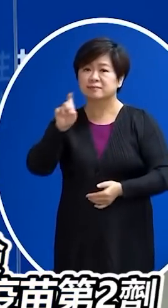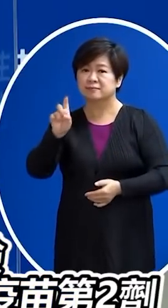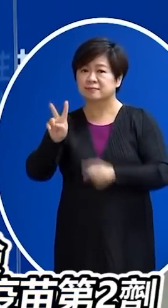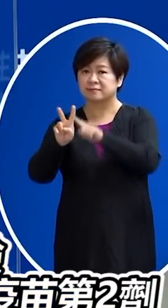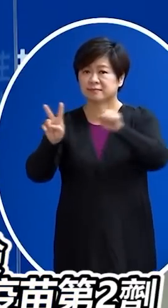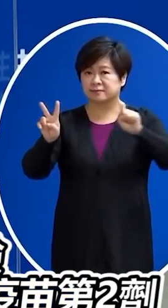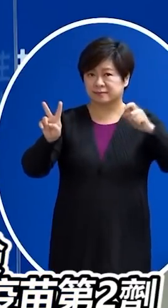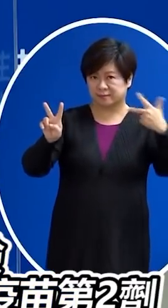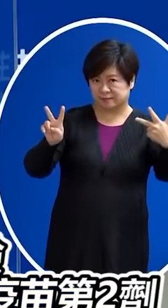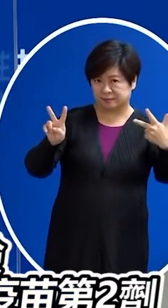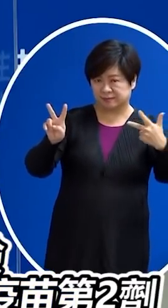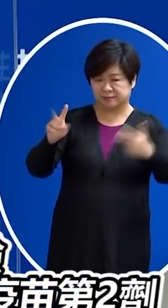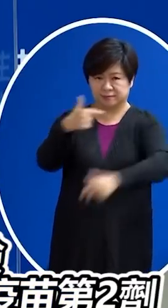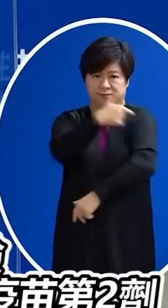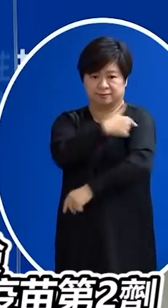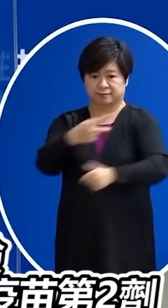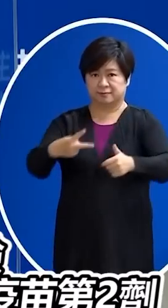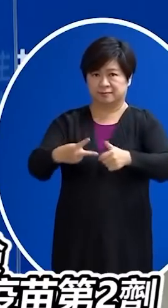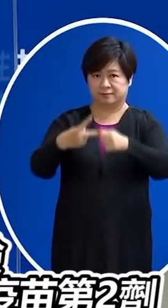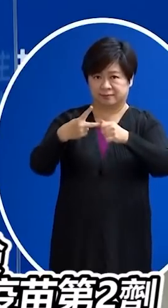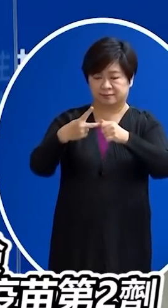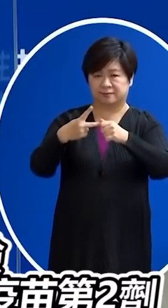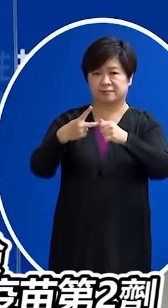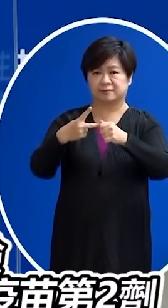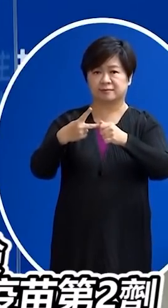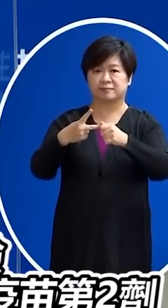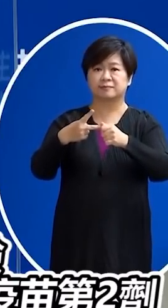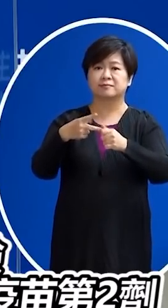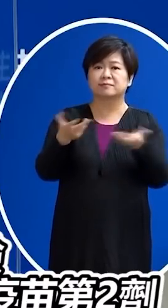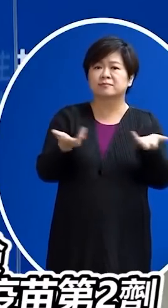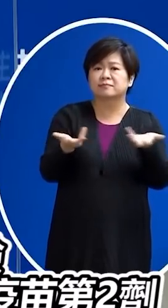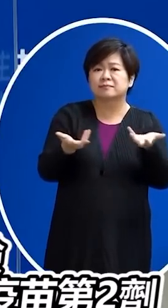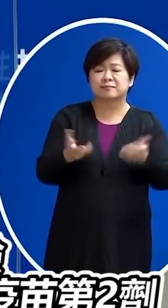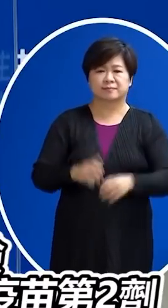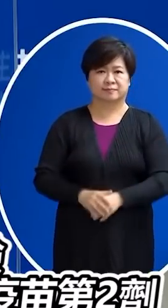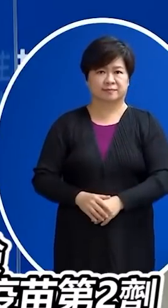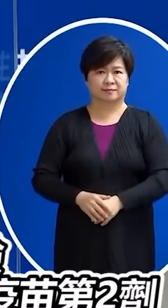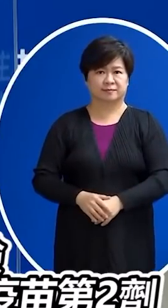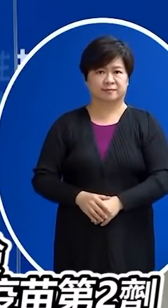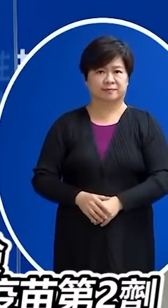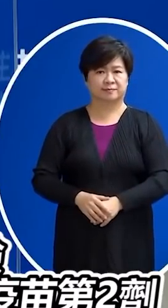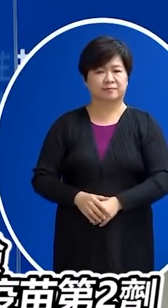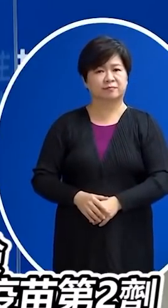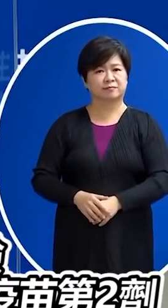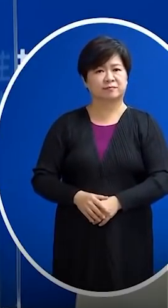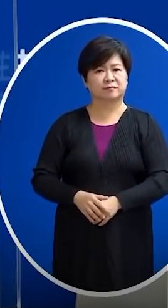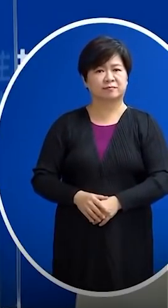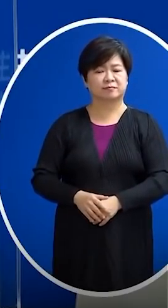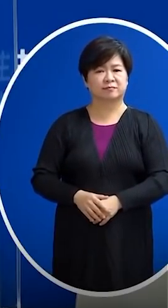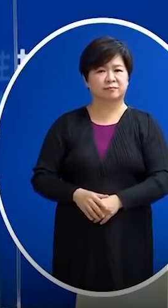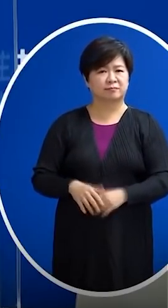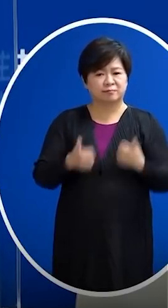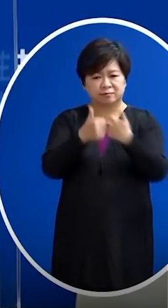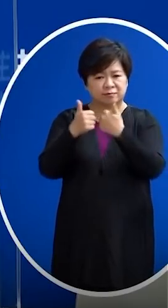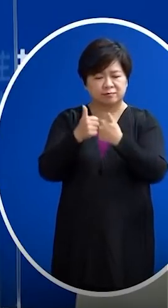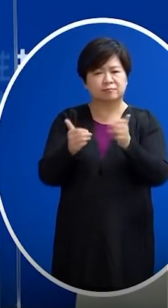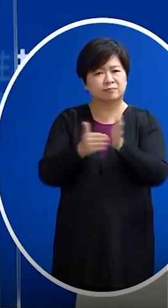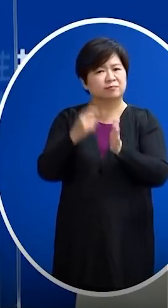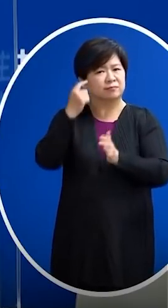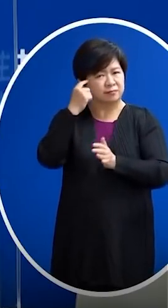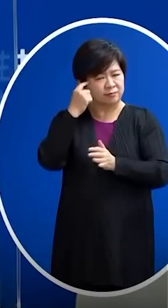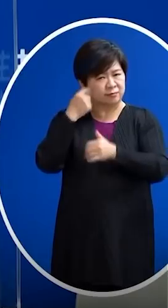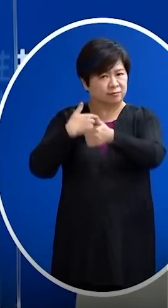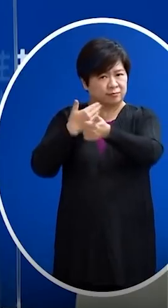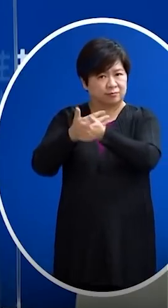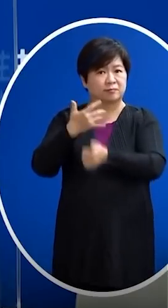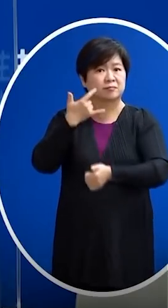12到17岁啊，这个第二剂的疫苗，第二剂的施打疫苗，就是我们就是让这个家长啊，那就知